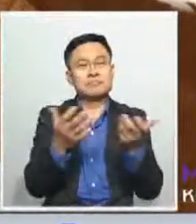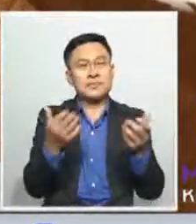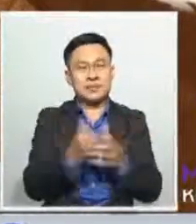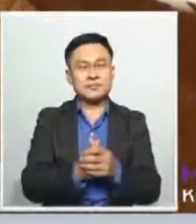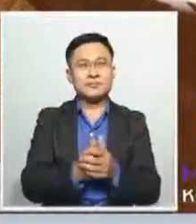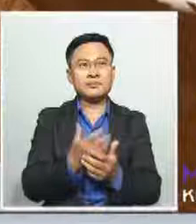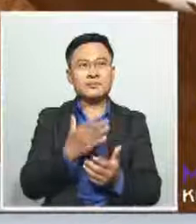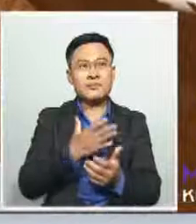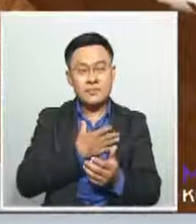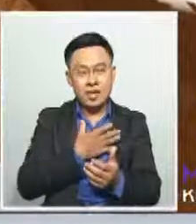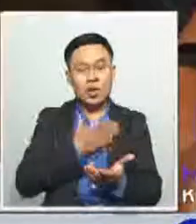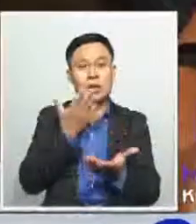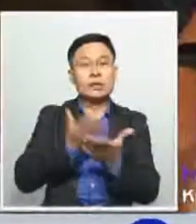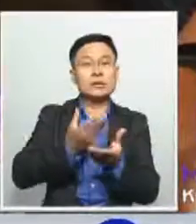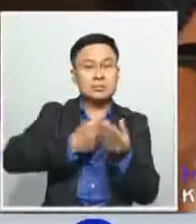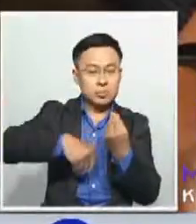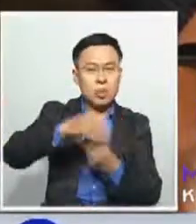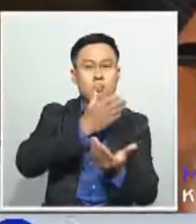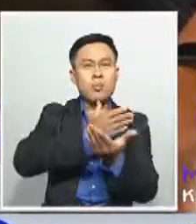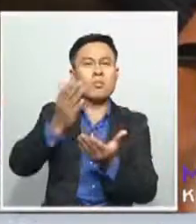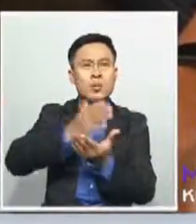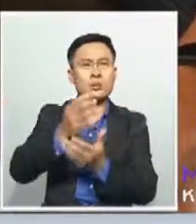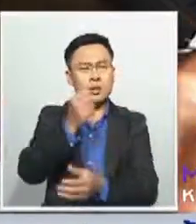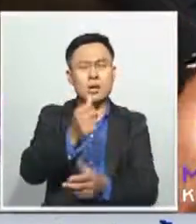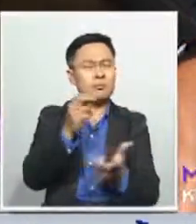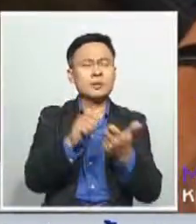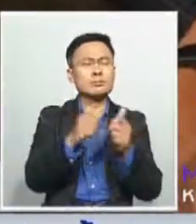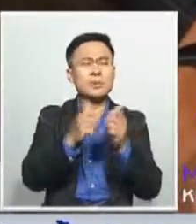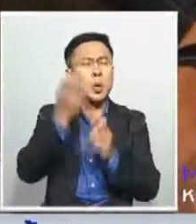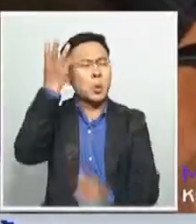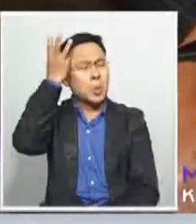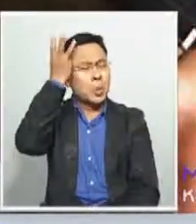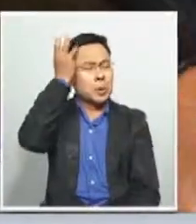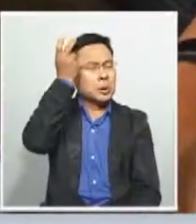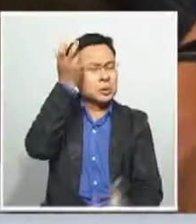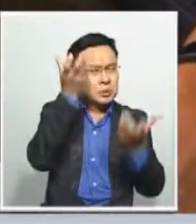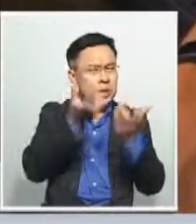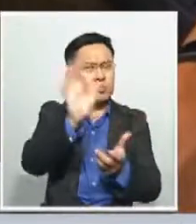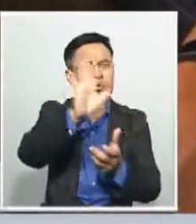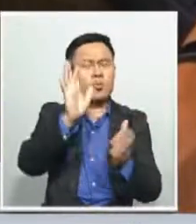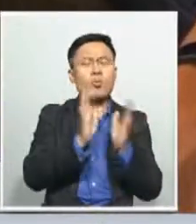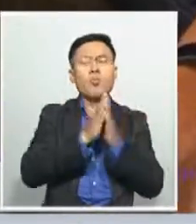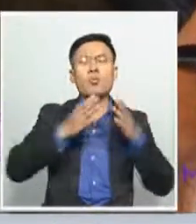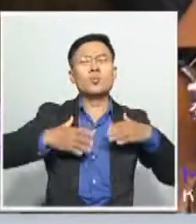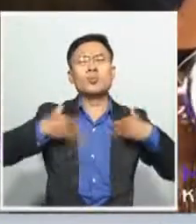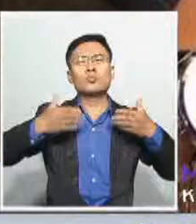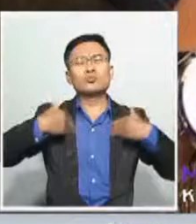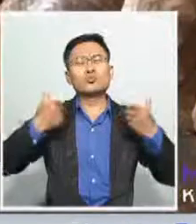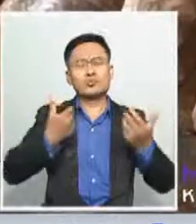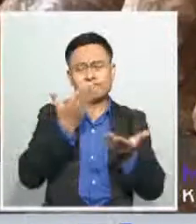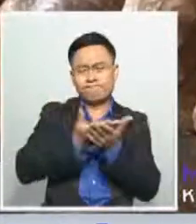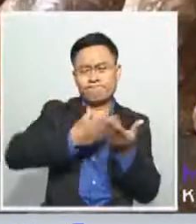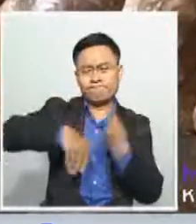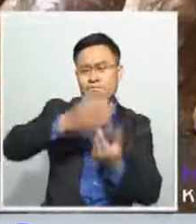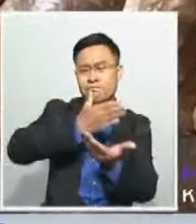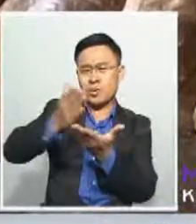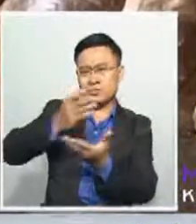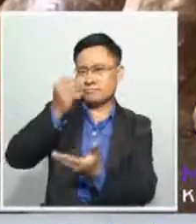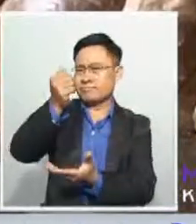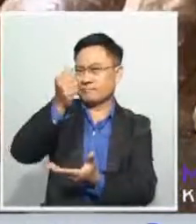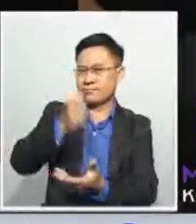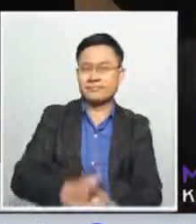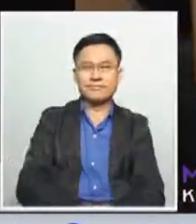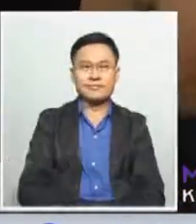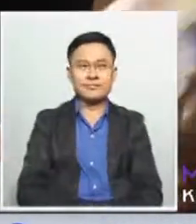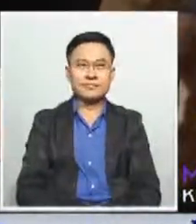ราก็มีเงินขายแล้วเราก็มีเงินไปส่ง ก็เลยไม่เครียดใช่ไหม ใช่ ก็เลยมีความสุขใช่ไหม ใช่